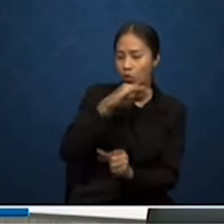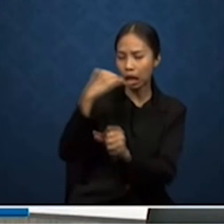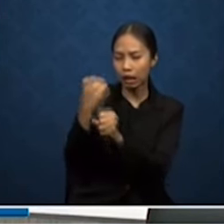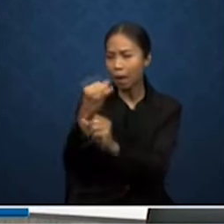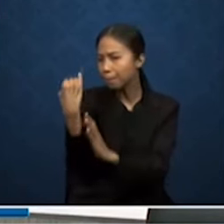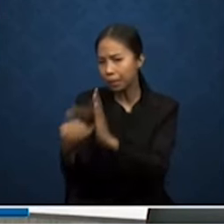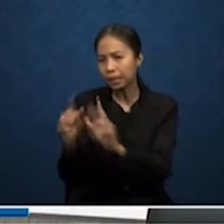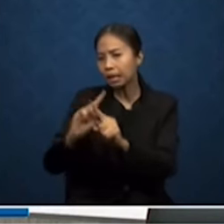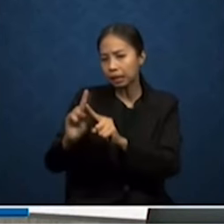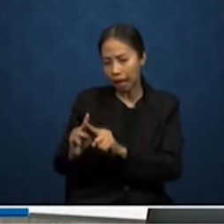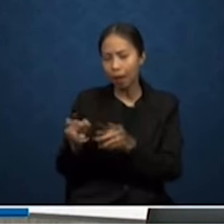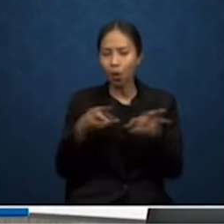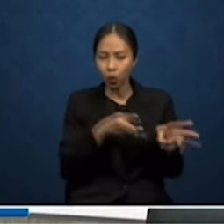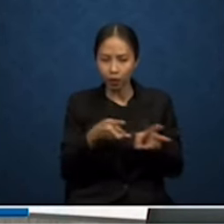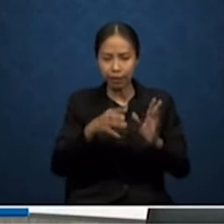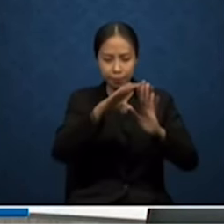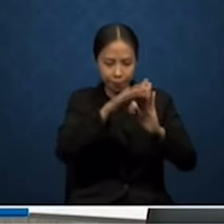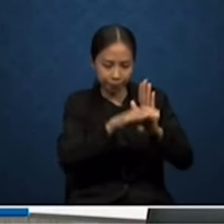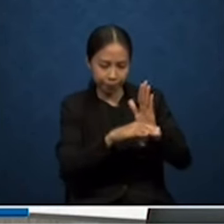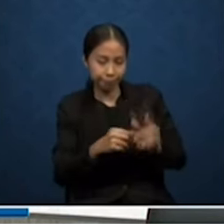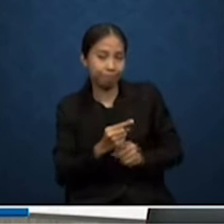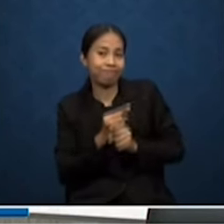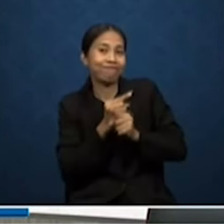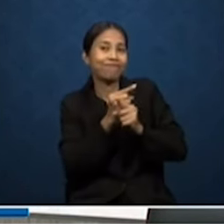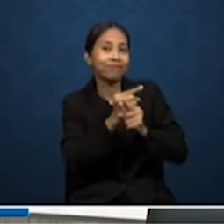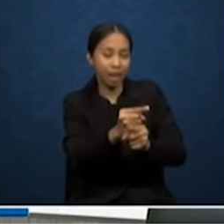มตามคันลองที่ถูกต้องตามหลัก